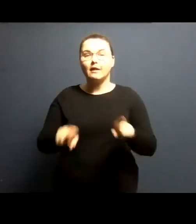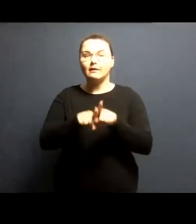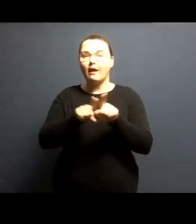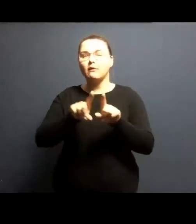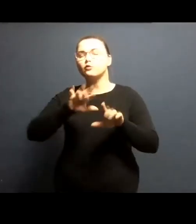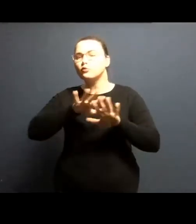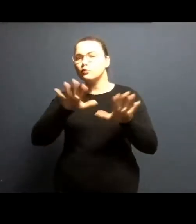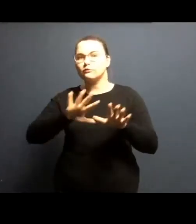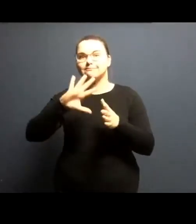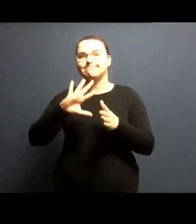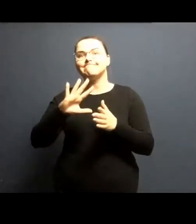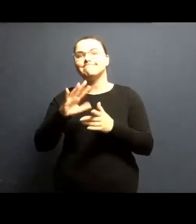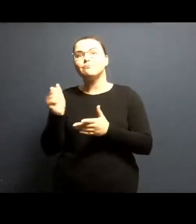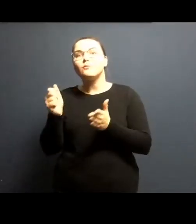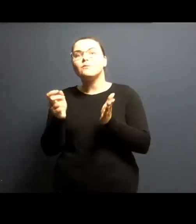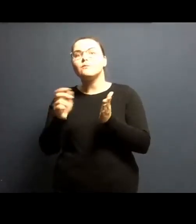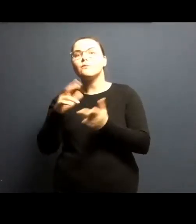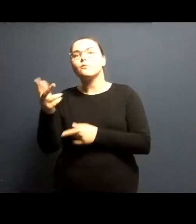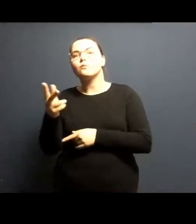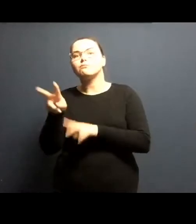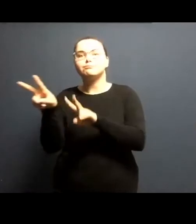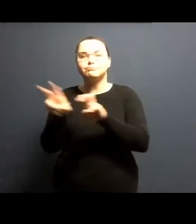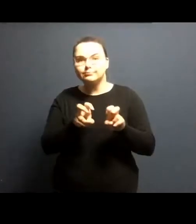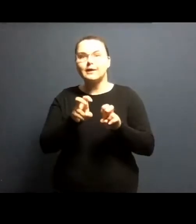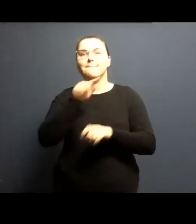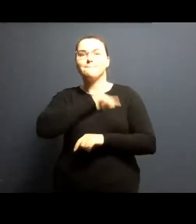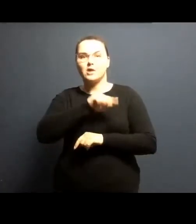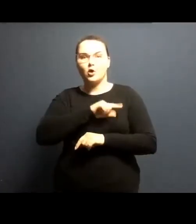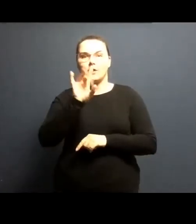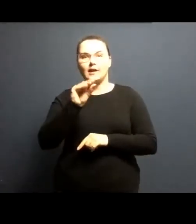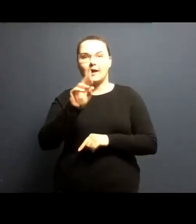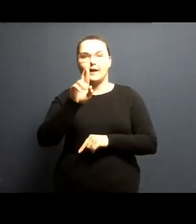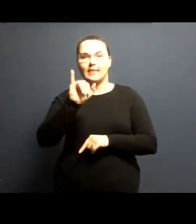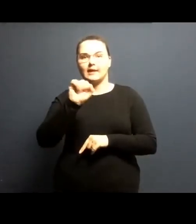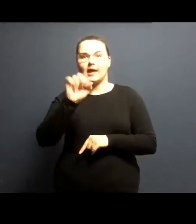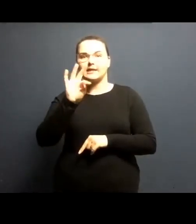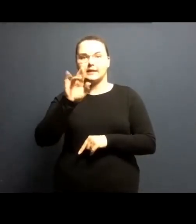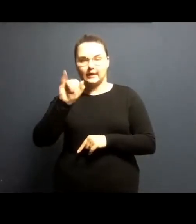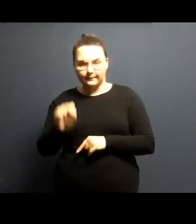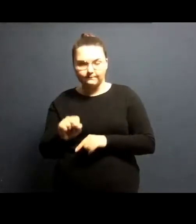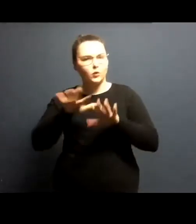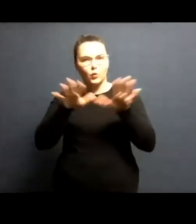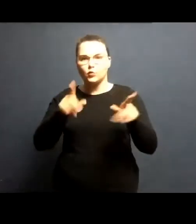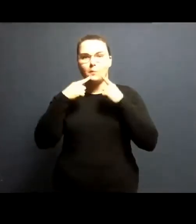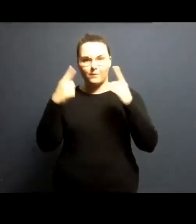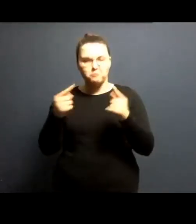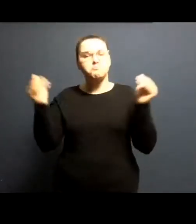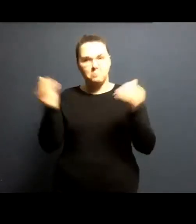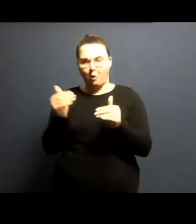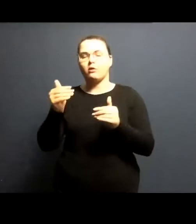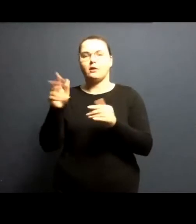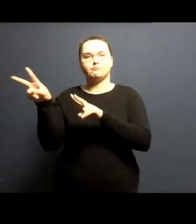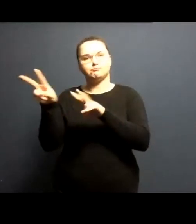takich punktów, które obalają każdy z poprzednich mitów przytoczyć, natomiast trzy takie najczęściej